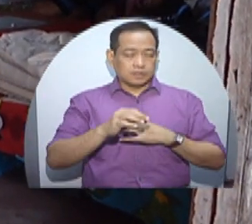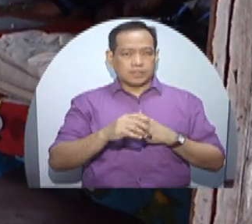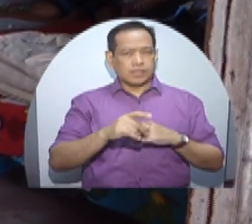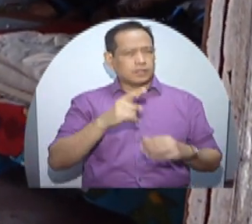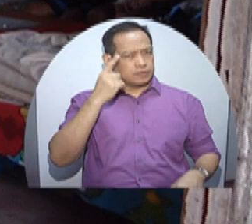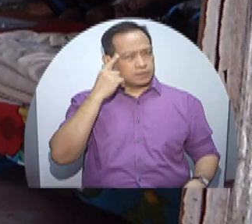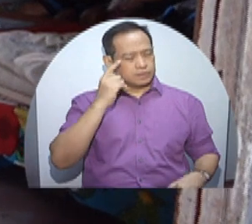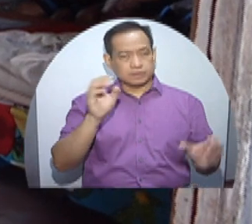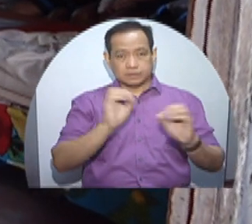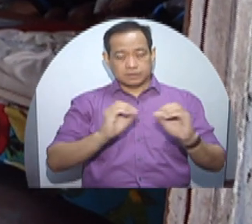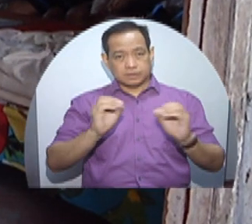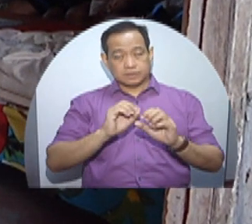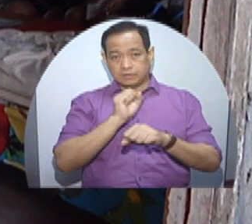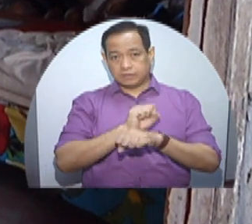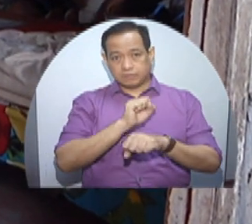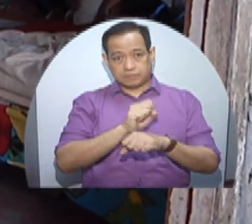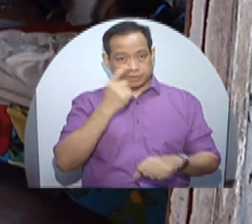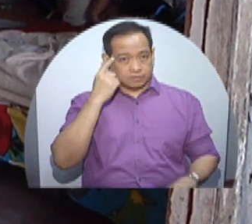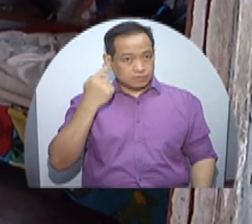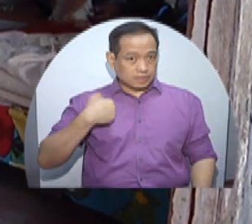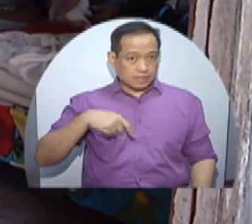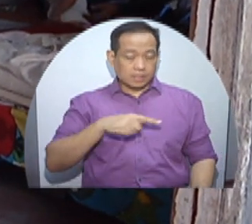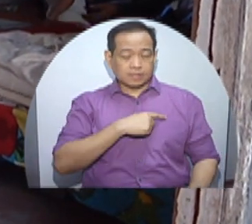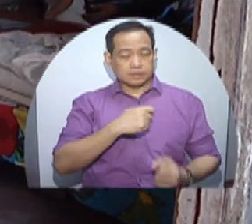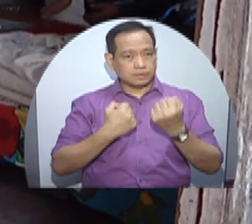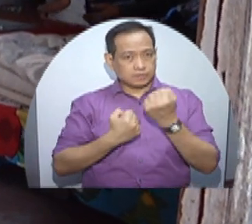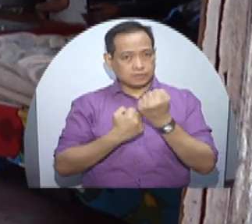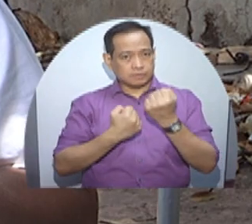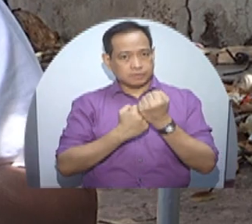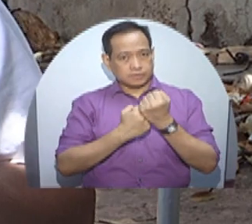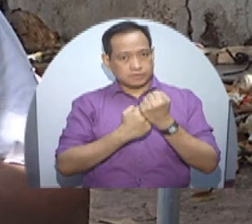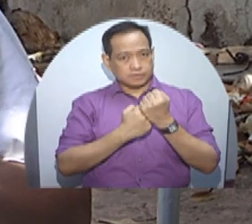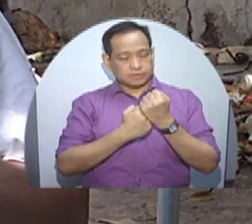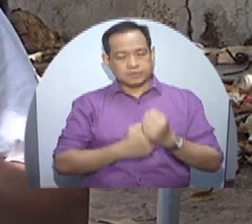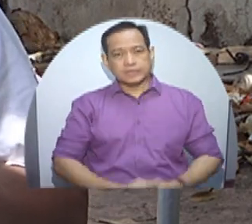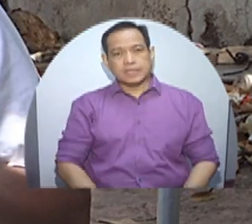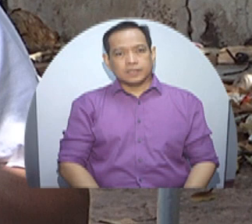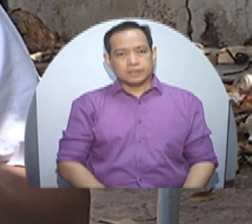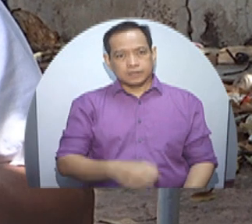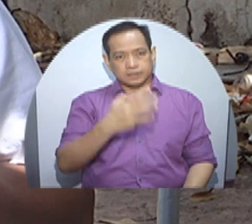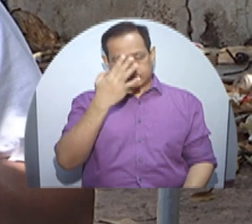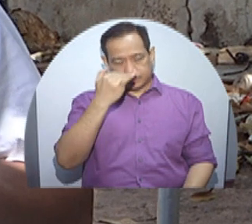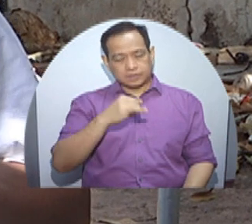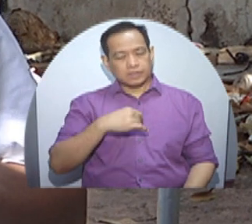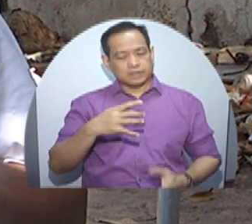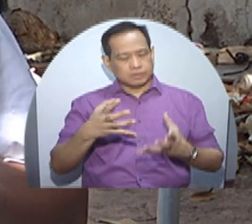iniisip po, wala na po maghahanap buhay po sa amin. Kaya, ang ano ko,